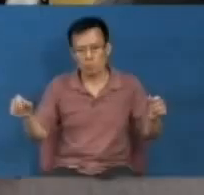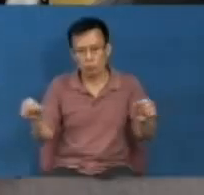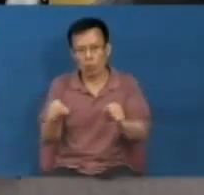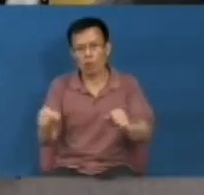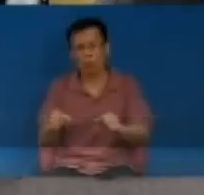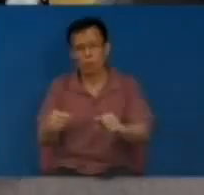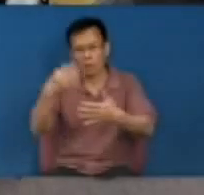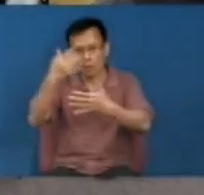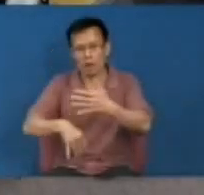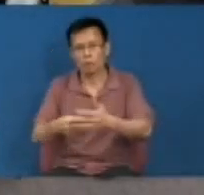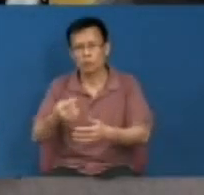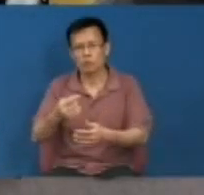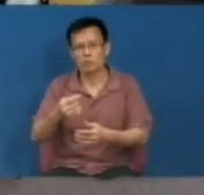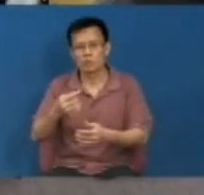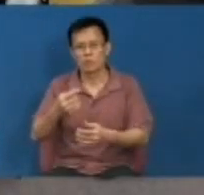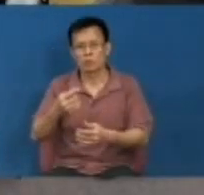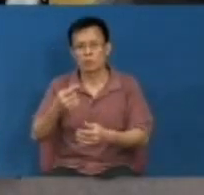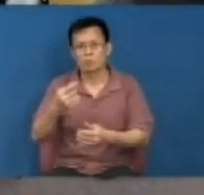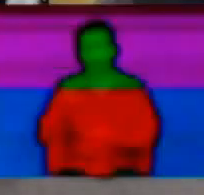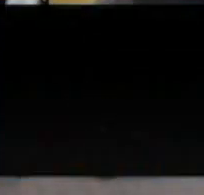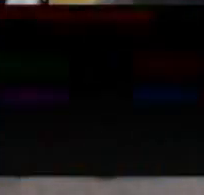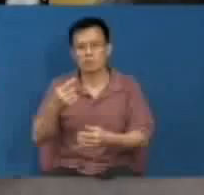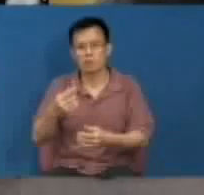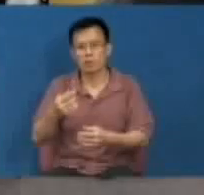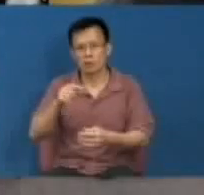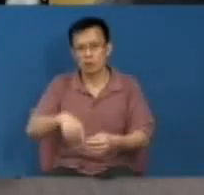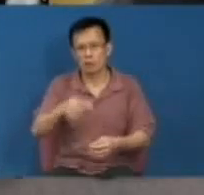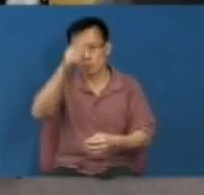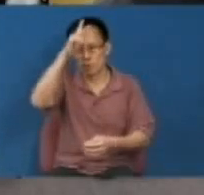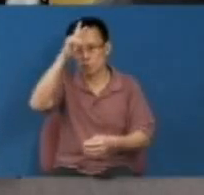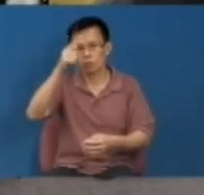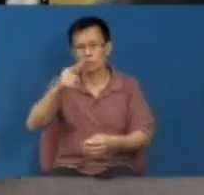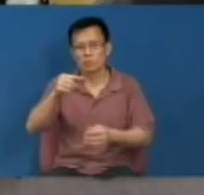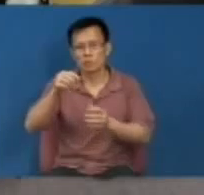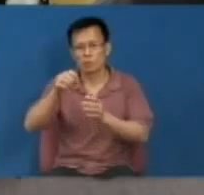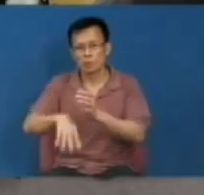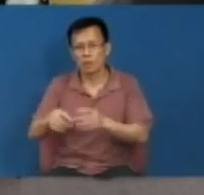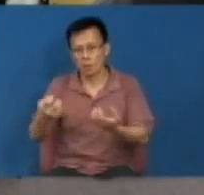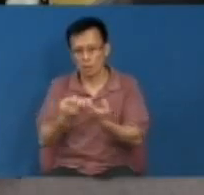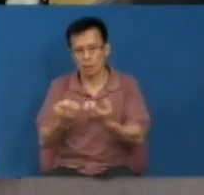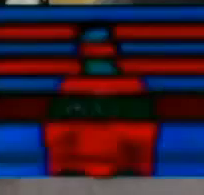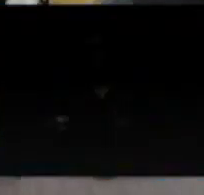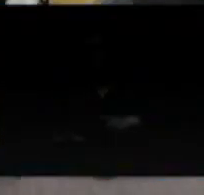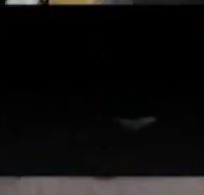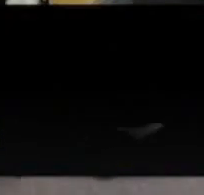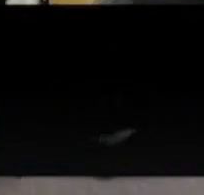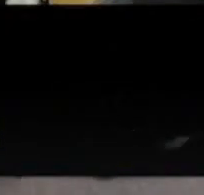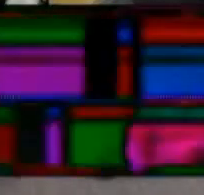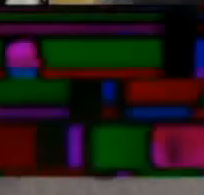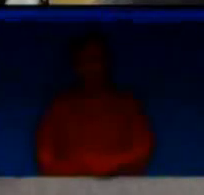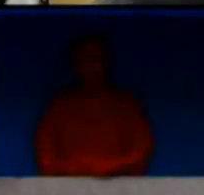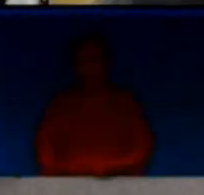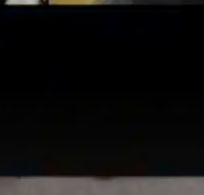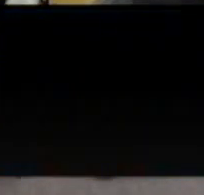個係資訊零咧就734尺，但係地政處度出咧就係計磚位610尺，即係呃咗